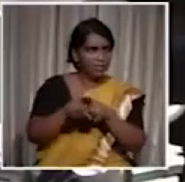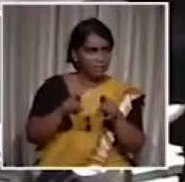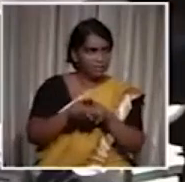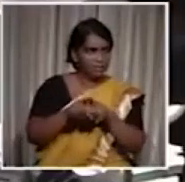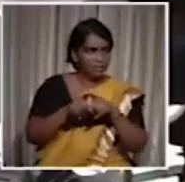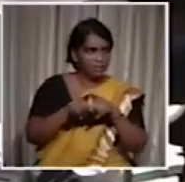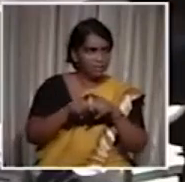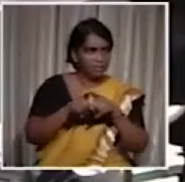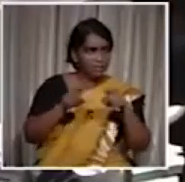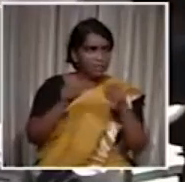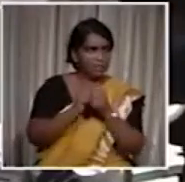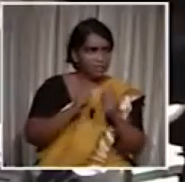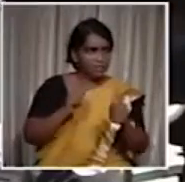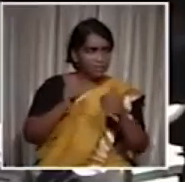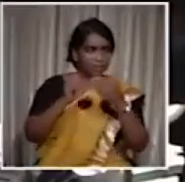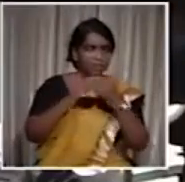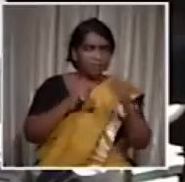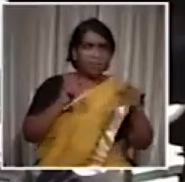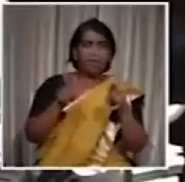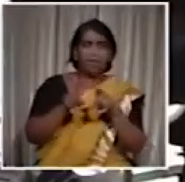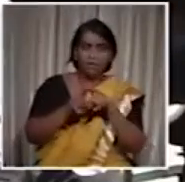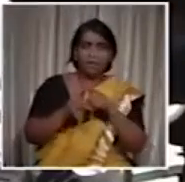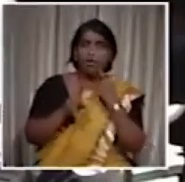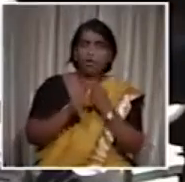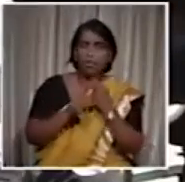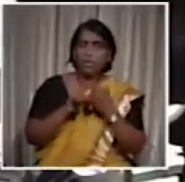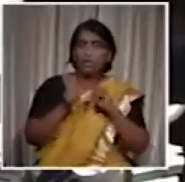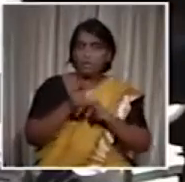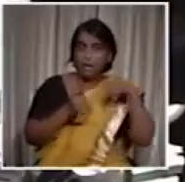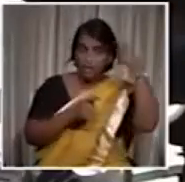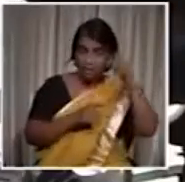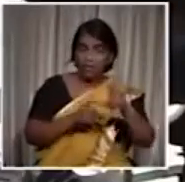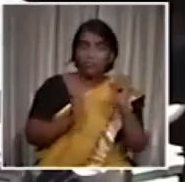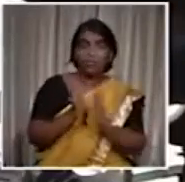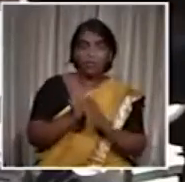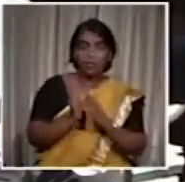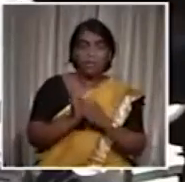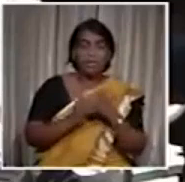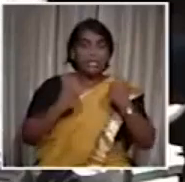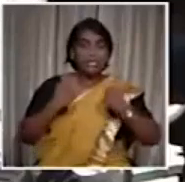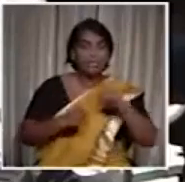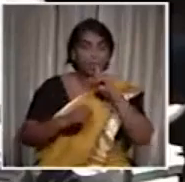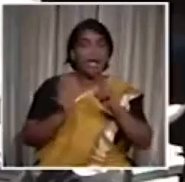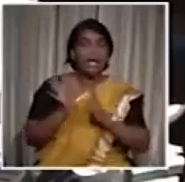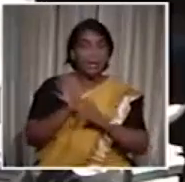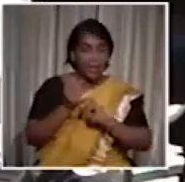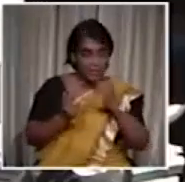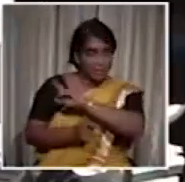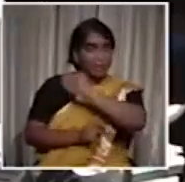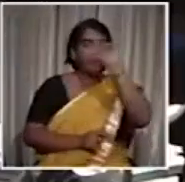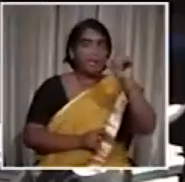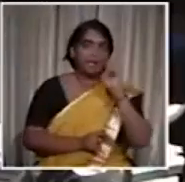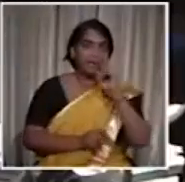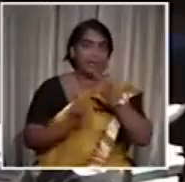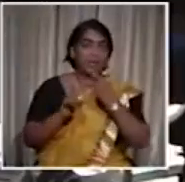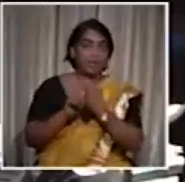කුසලා සරෝජනී. මම වගකීමෙන් කියන්නේ කුසලා සරෝජනී මහත්මියම කමිටුවේ සභාපති කරන්න කියලා ඉල්ලුවේ නිමල් සිරිපාල රනිල්